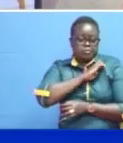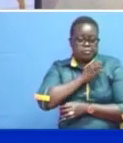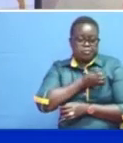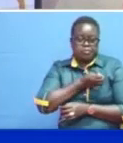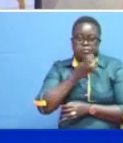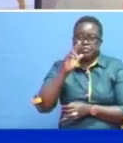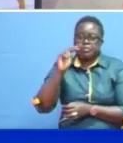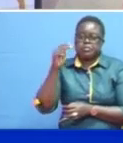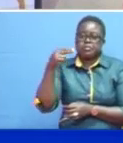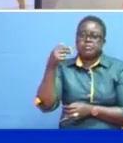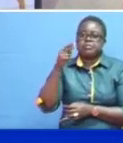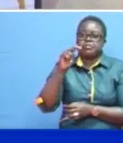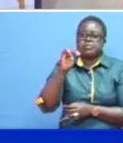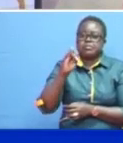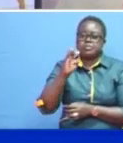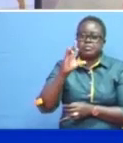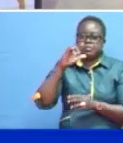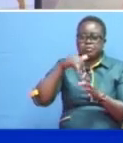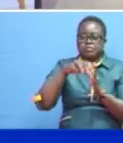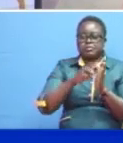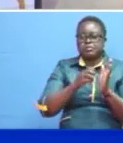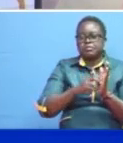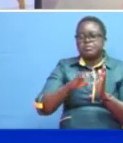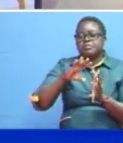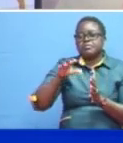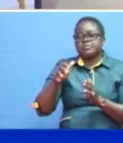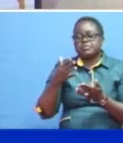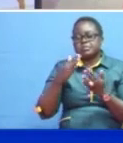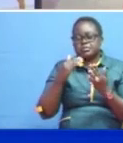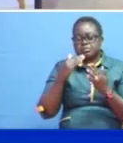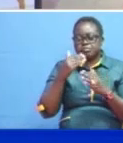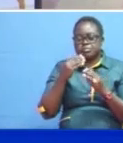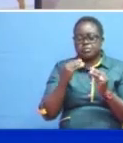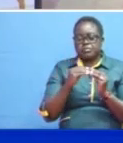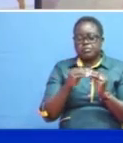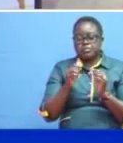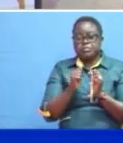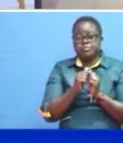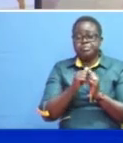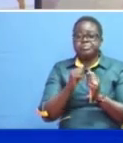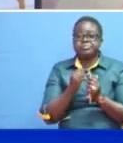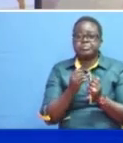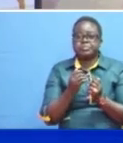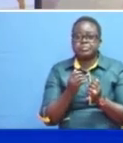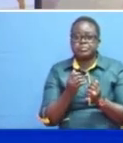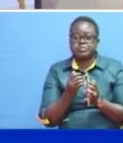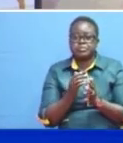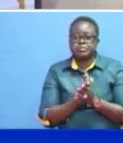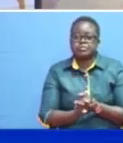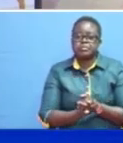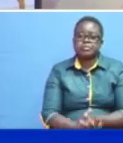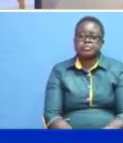na Daniel Nganga ulo anena na andiki mama uvoit na wakikalo na maobisa nene muvea ni wa rere. Dan, mwangela.